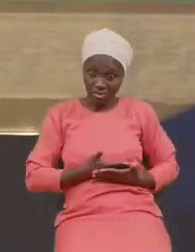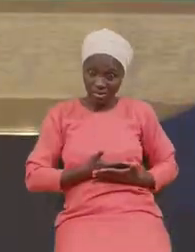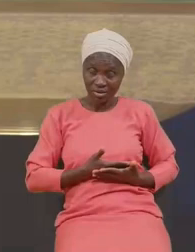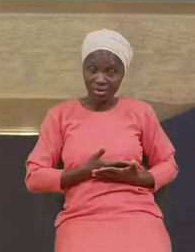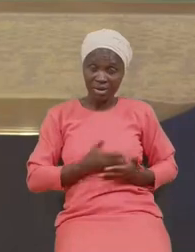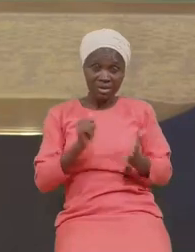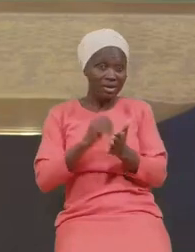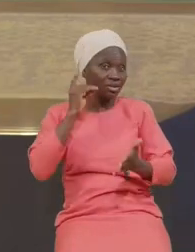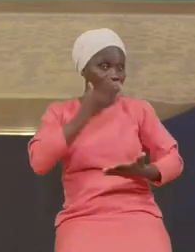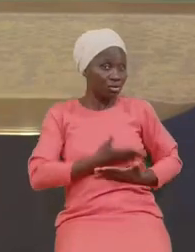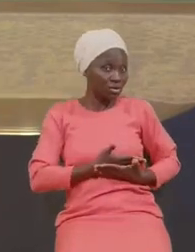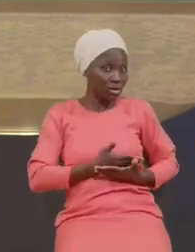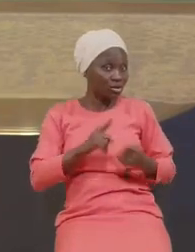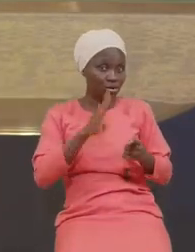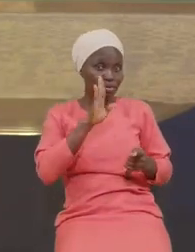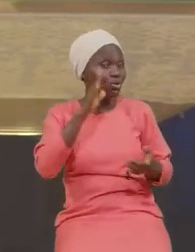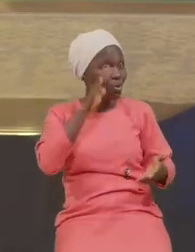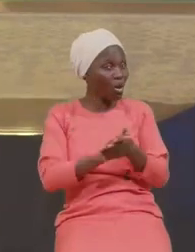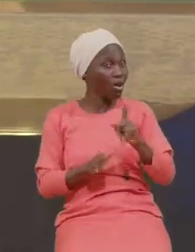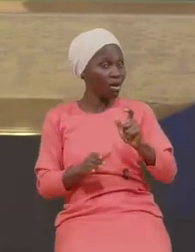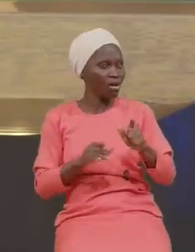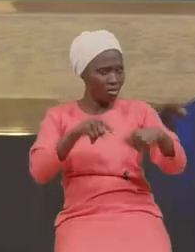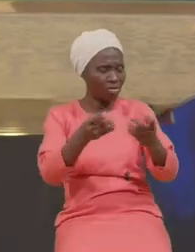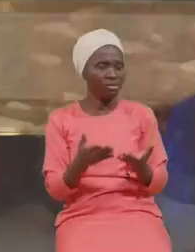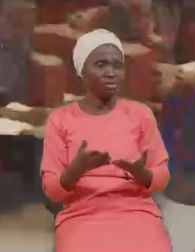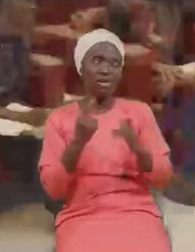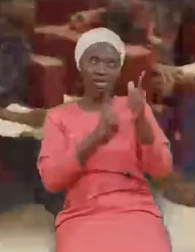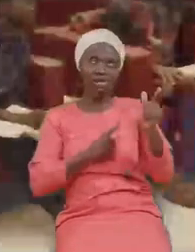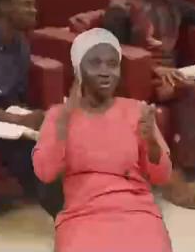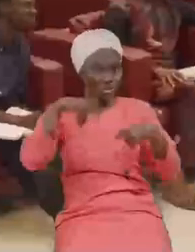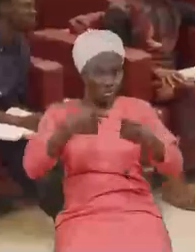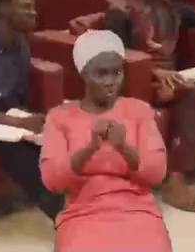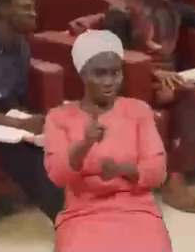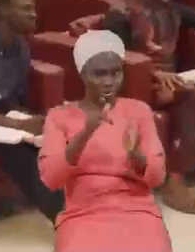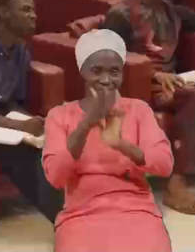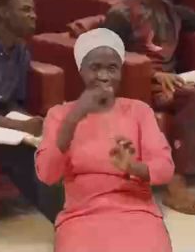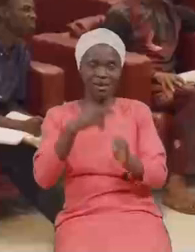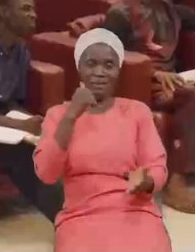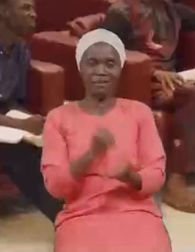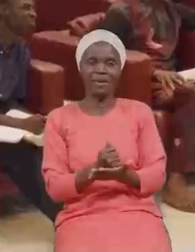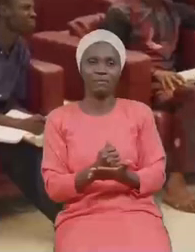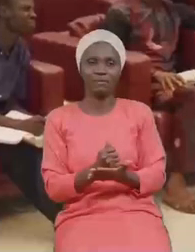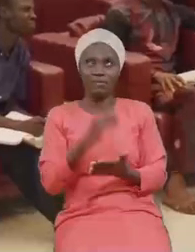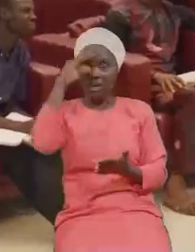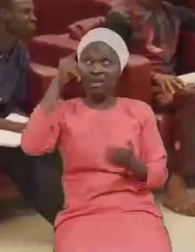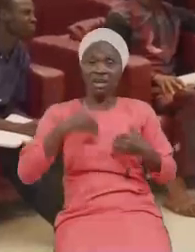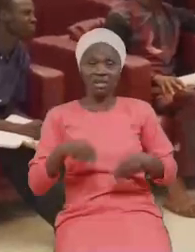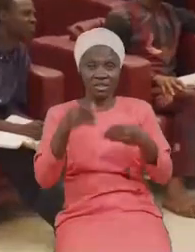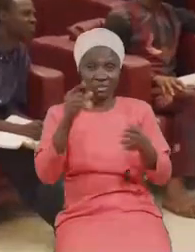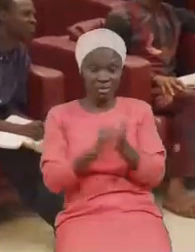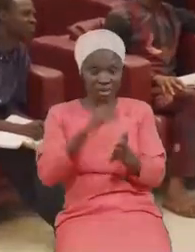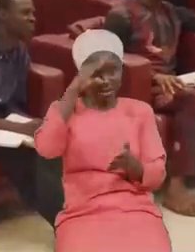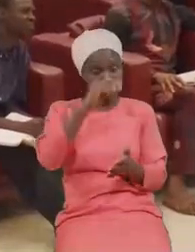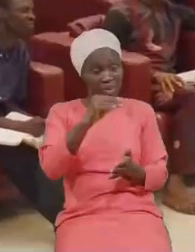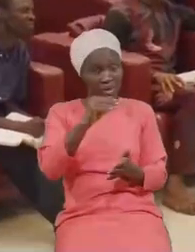ta femme va le Seigneur est avec toi il te donne l'homme là et puis tu vas au comité